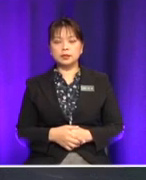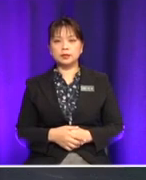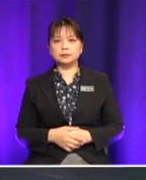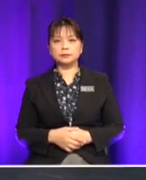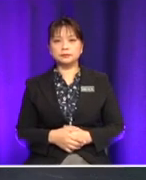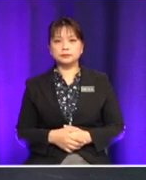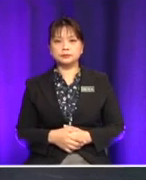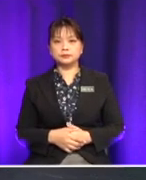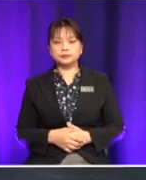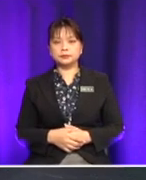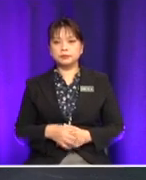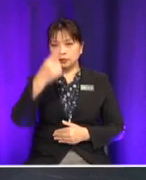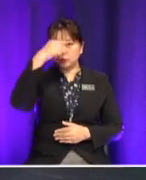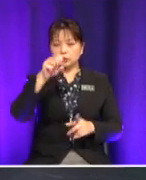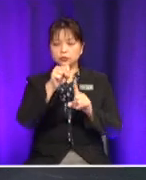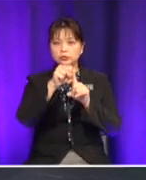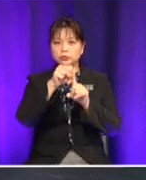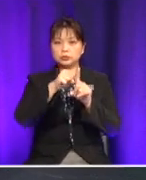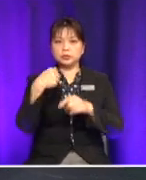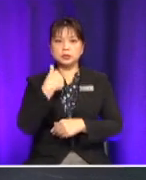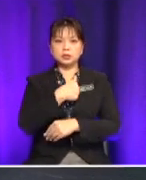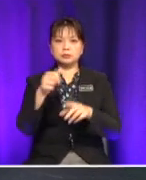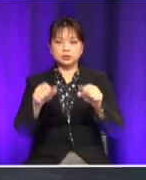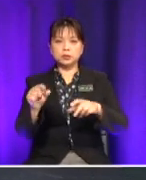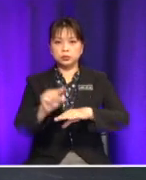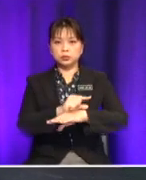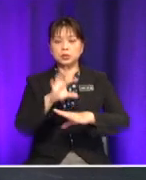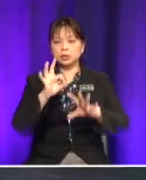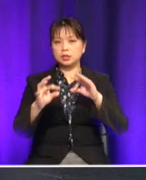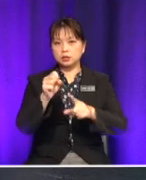untuk suhu kita boleh gunakan